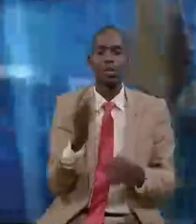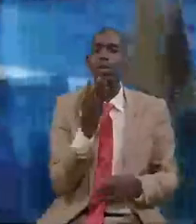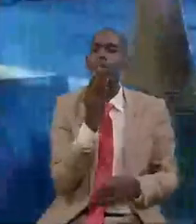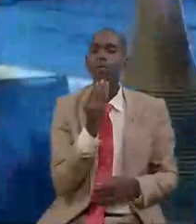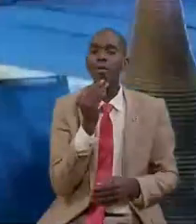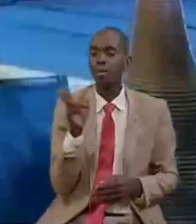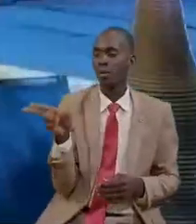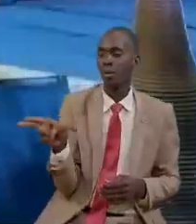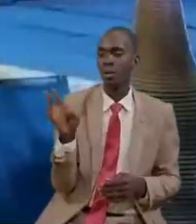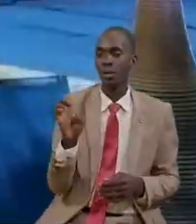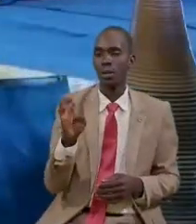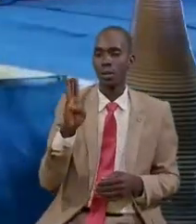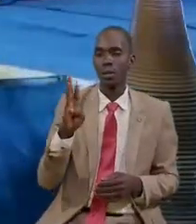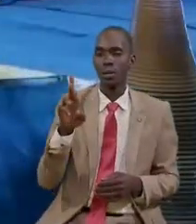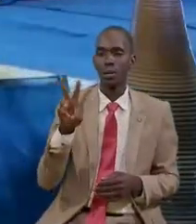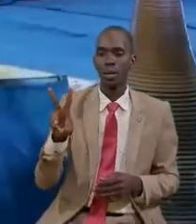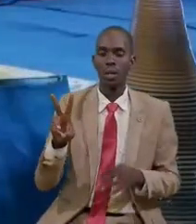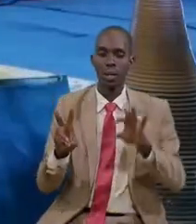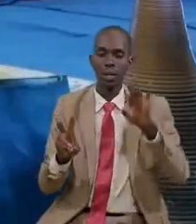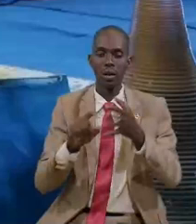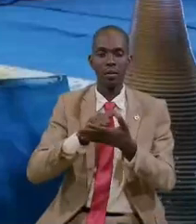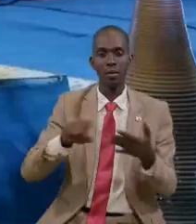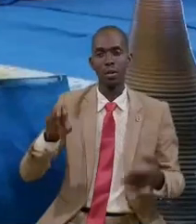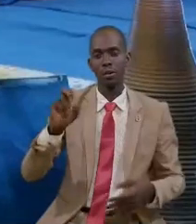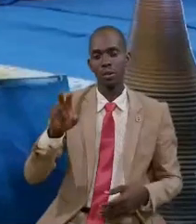chapitre 9, verset 12.